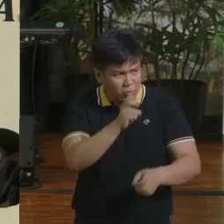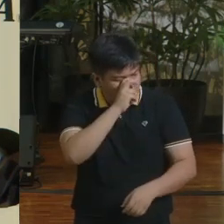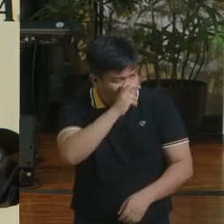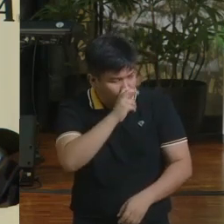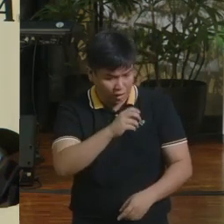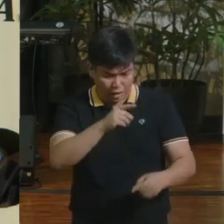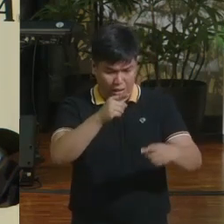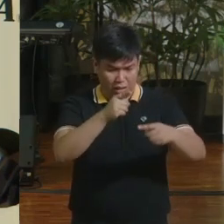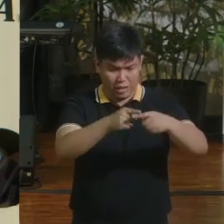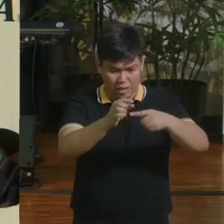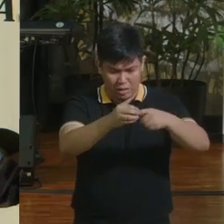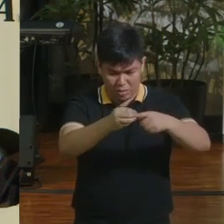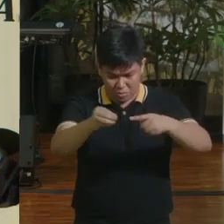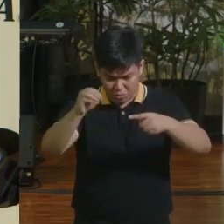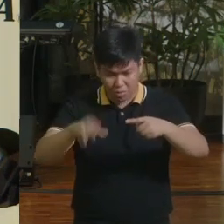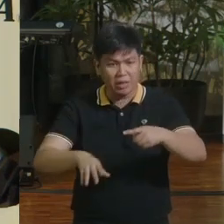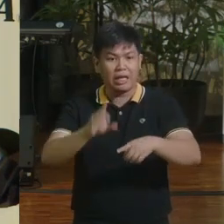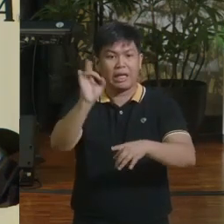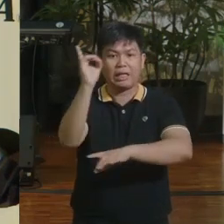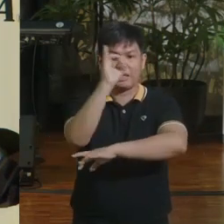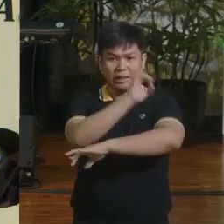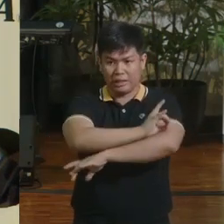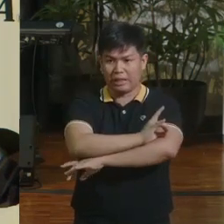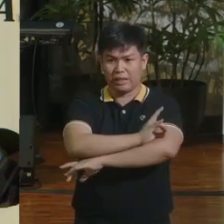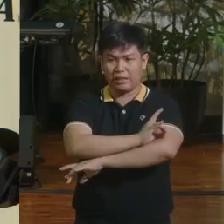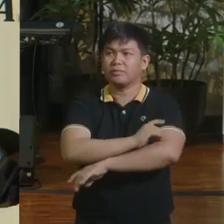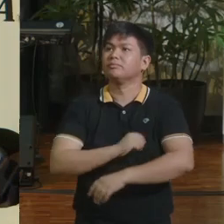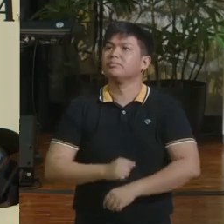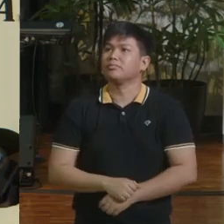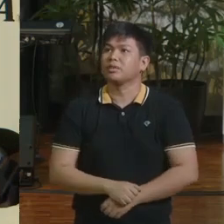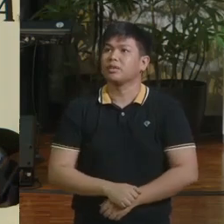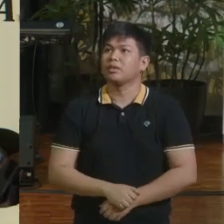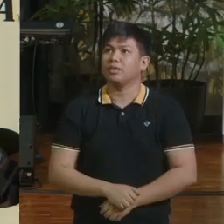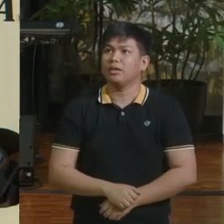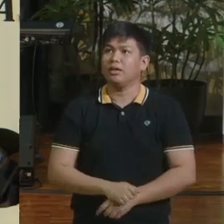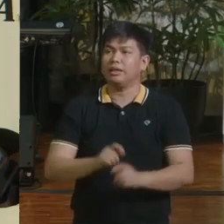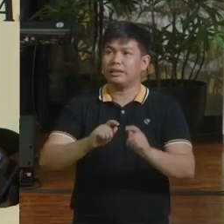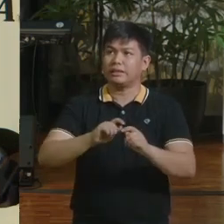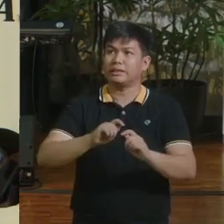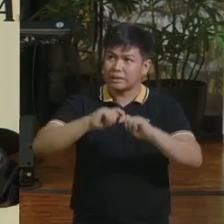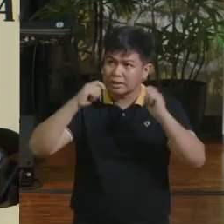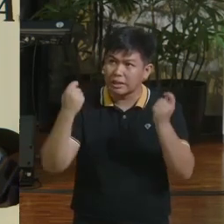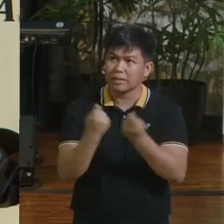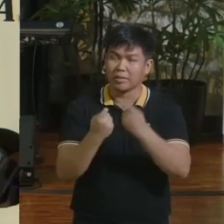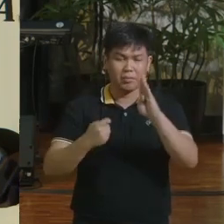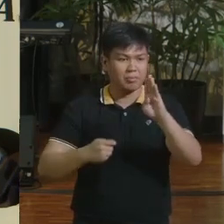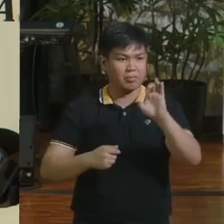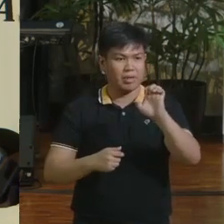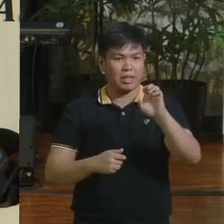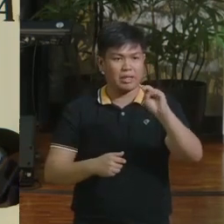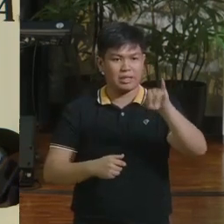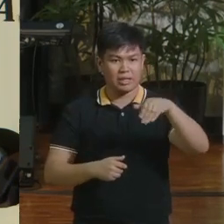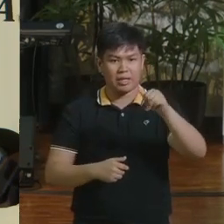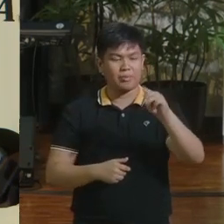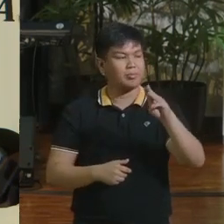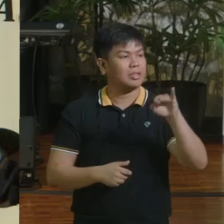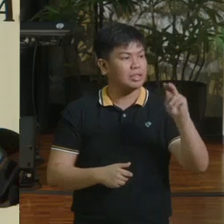Circumcised on the 8th day of the people of Israel, of the tribe of Benjamin. Kaya ang pangalan niya